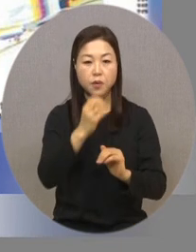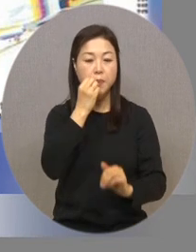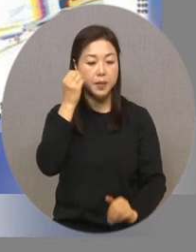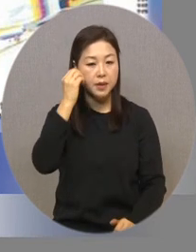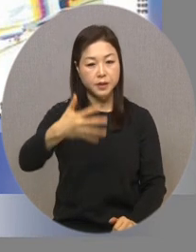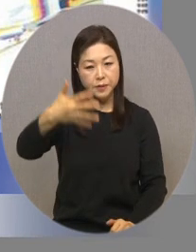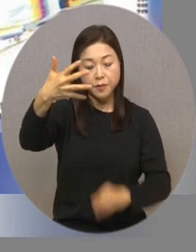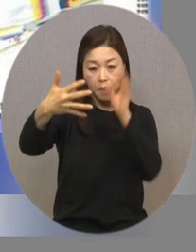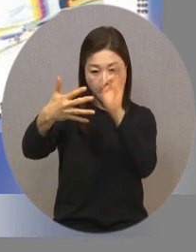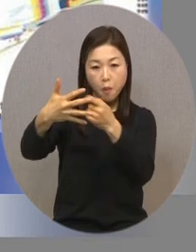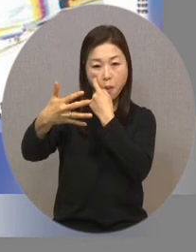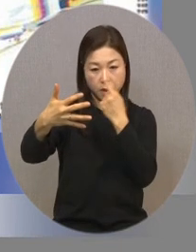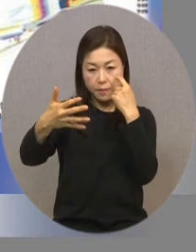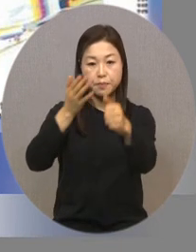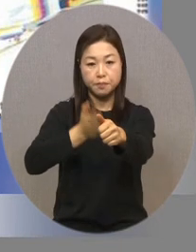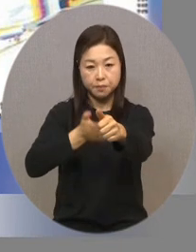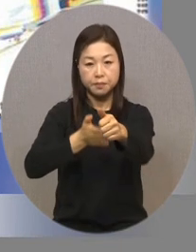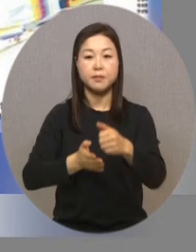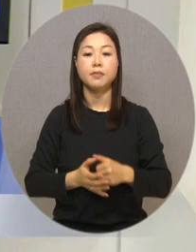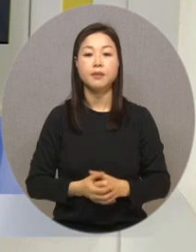누리집에서 확인할 수 있습니다.